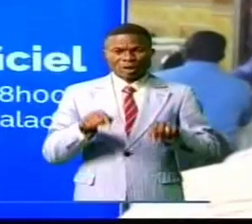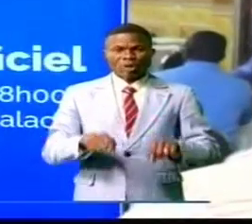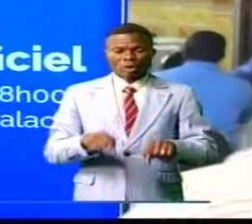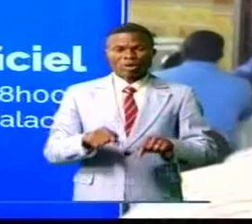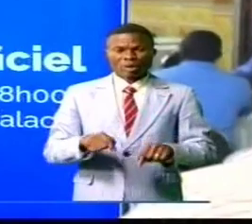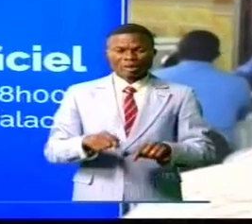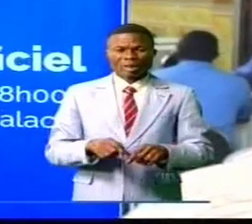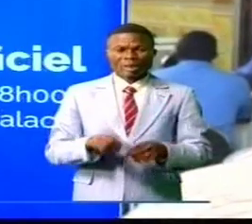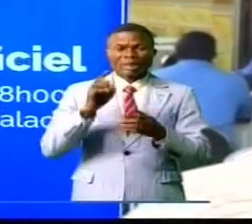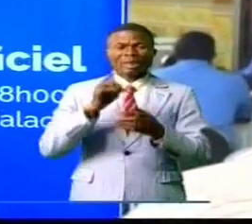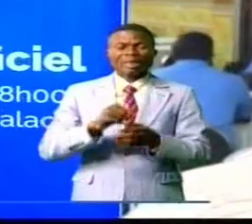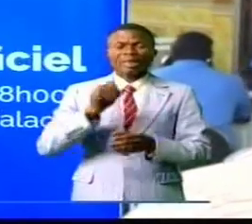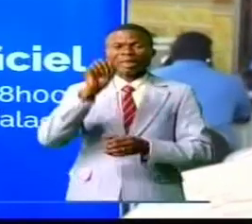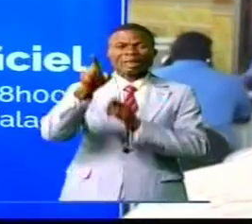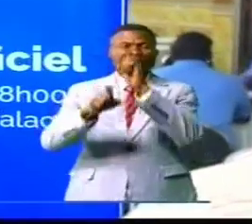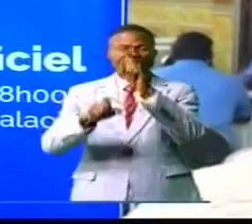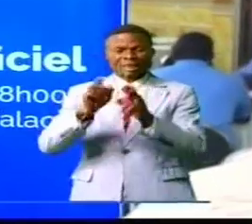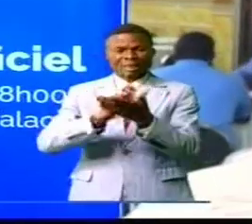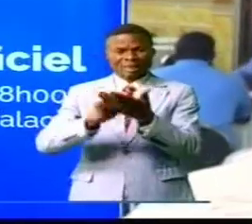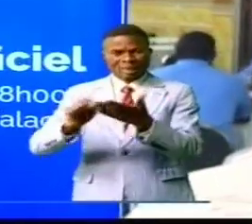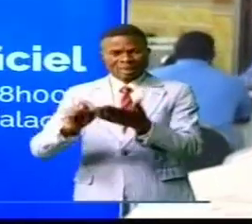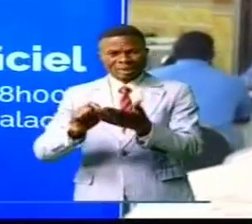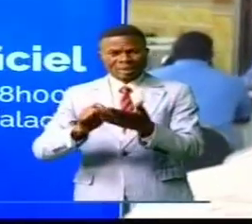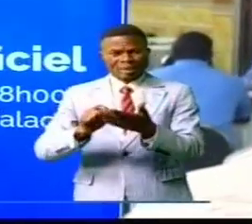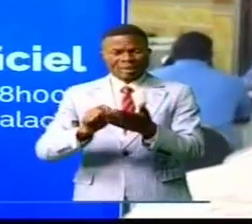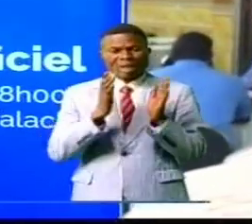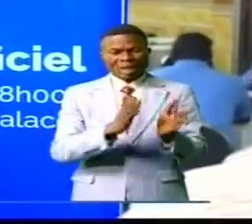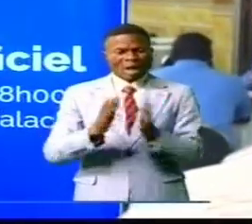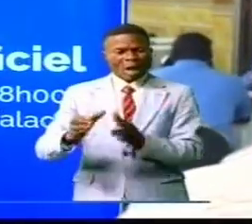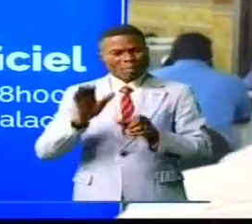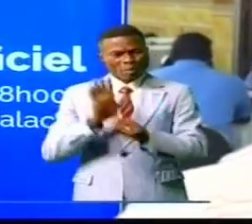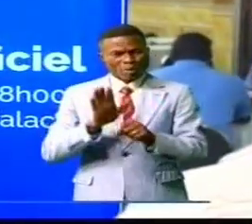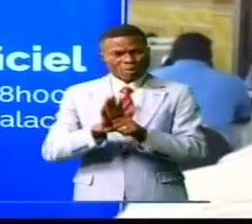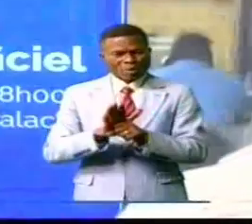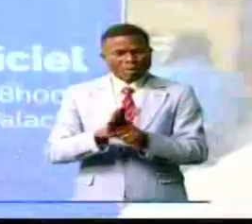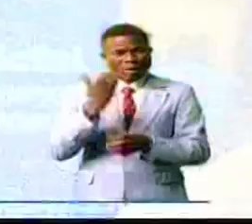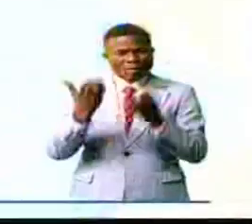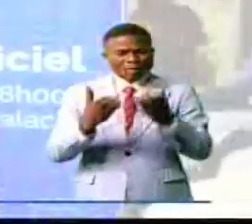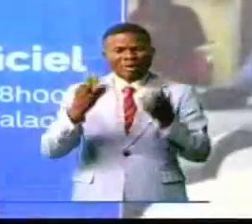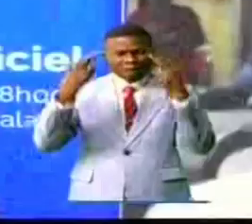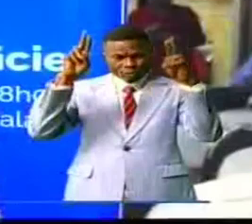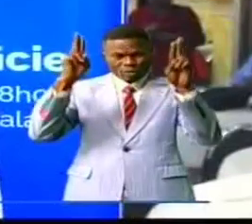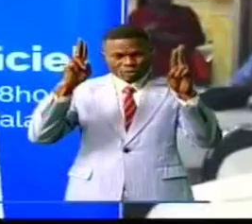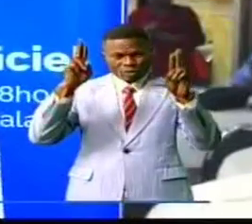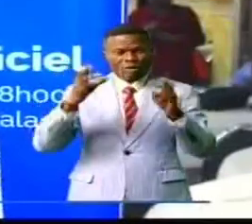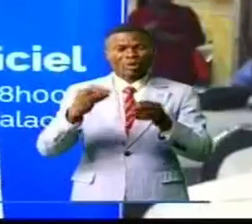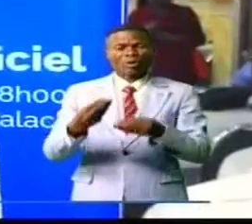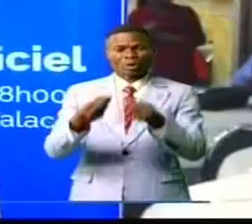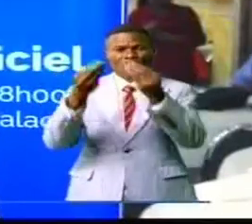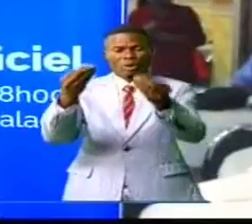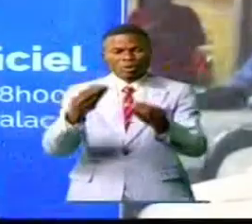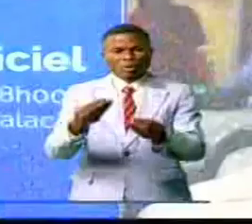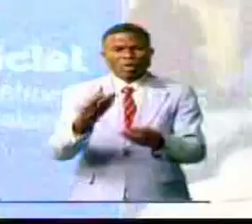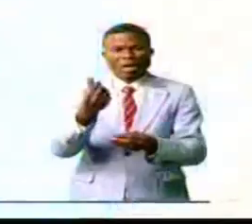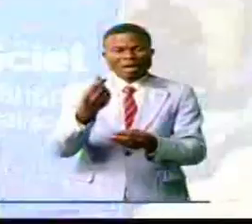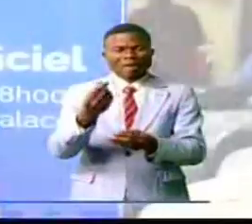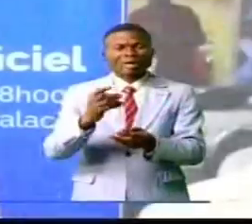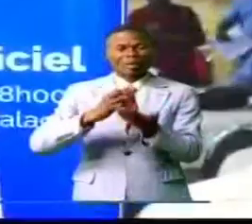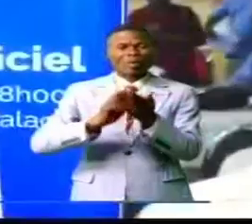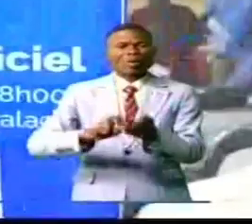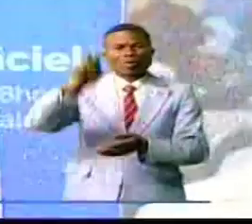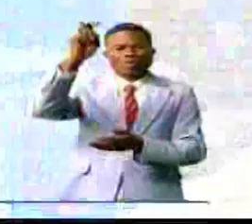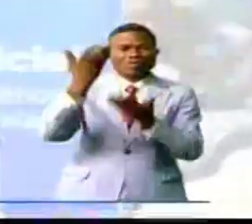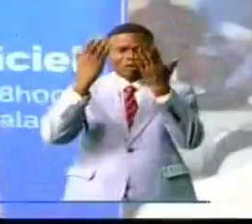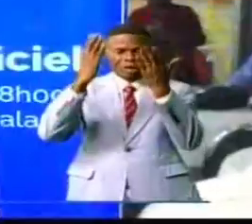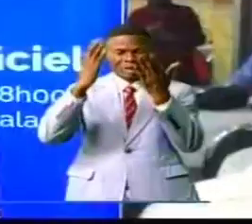la dictée. Alors, je vais encore beaucoup plus me préparer et je crois que ça va aller. Ils vont donner la bourse d'études aux